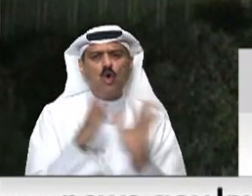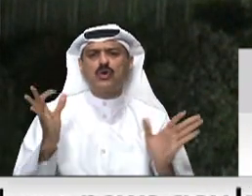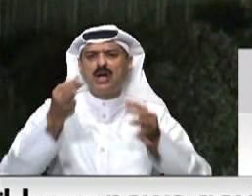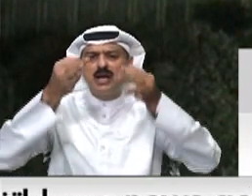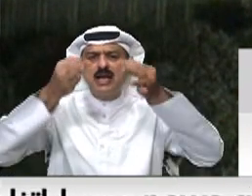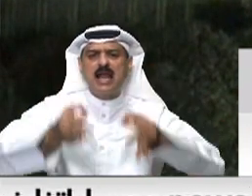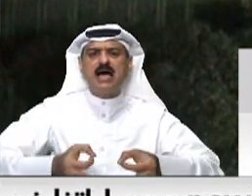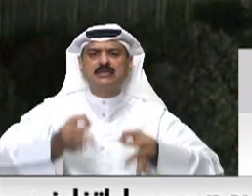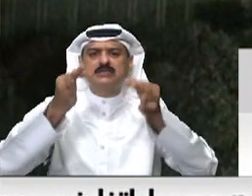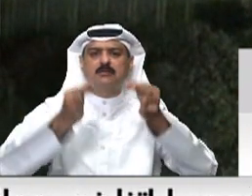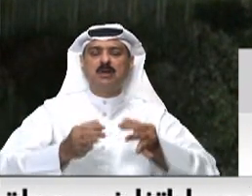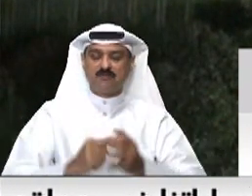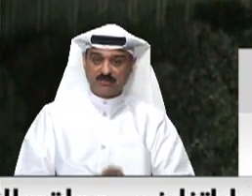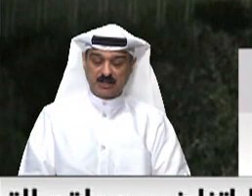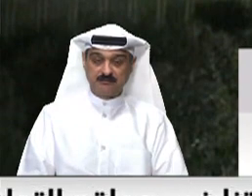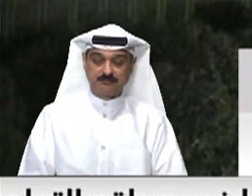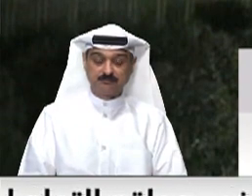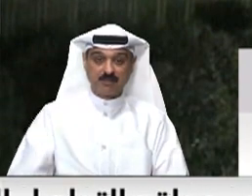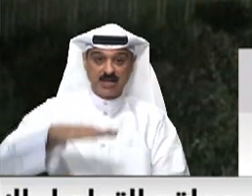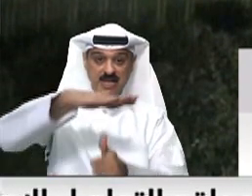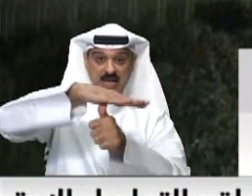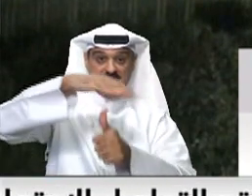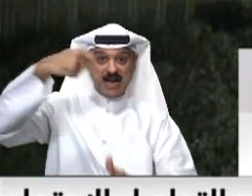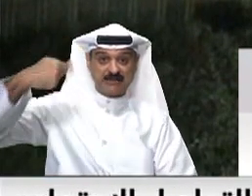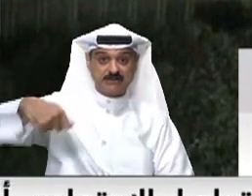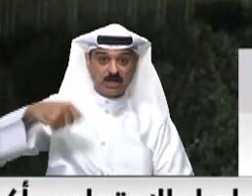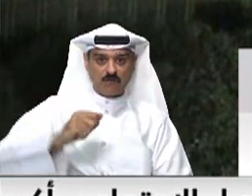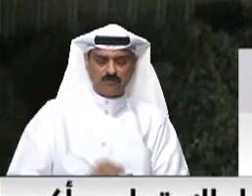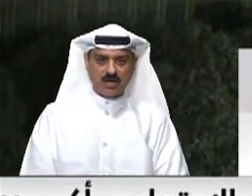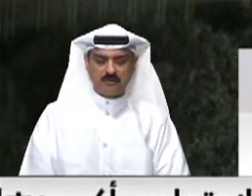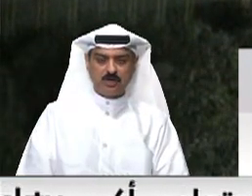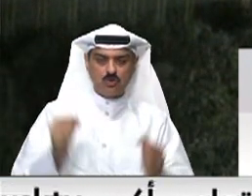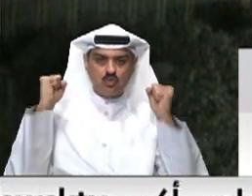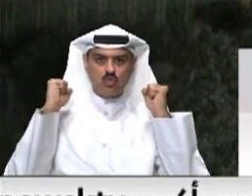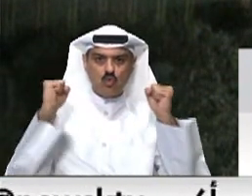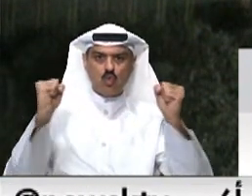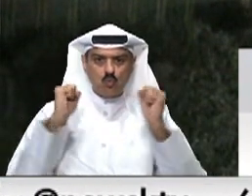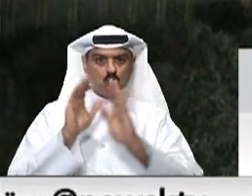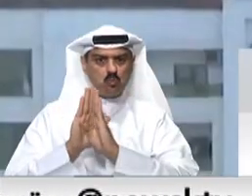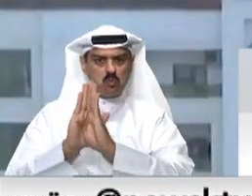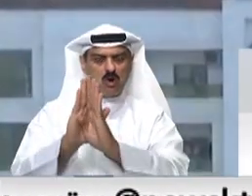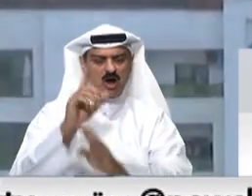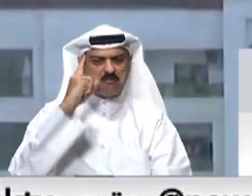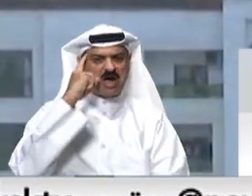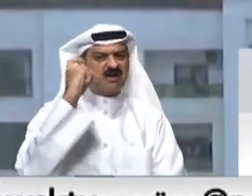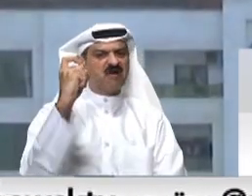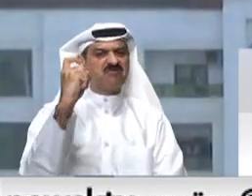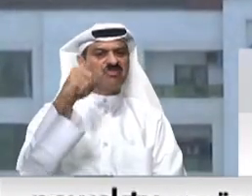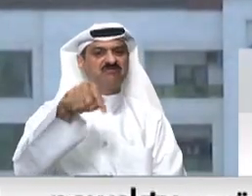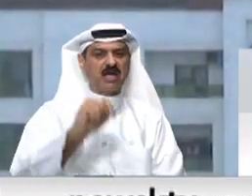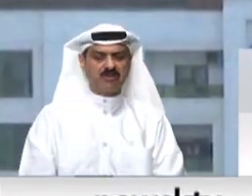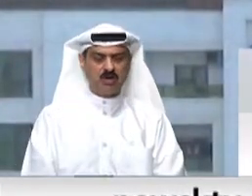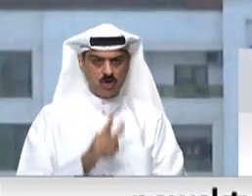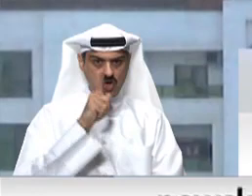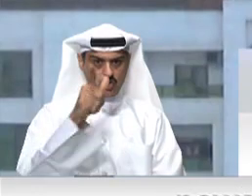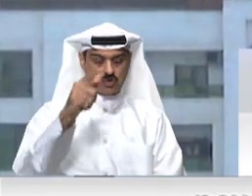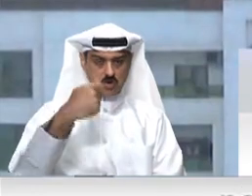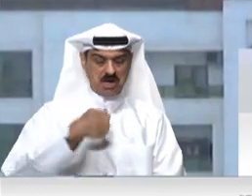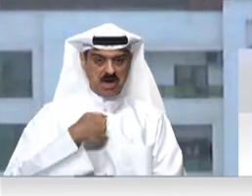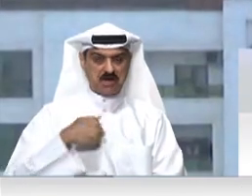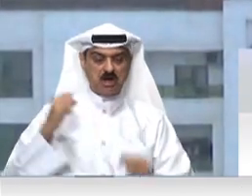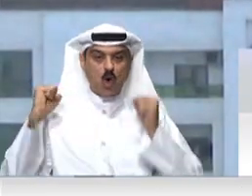وما عرضه الناطق باسم كتاب القسام أبو عبيدة في هذه الليلة حين قال إن